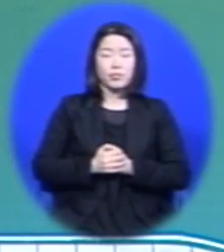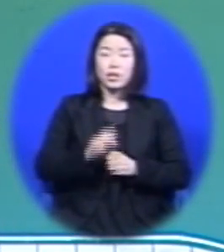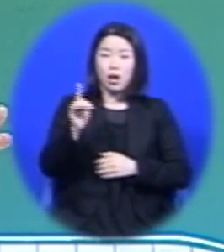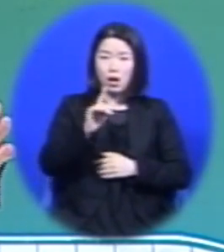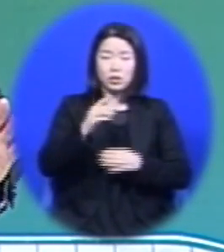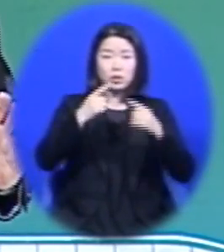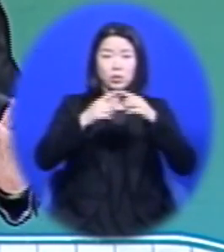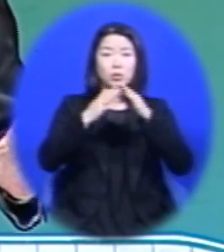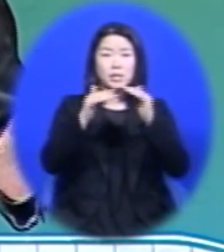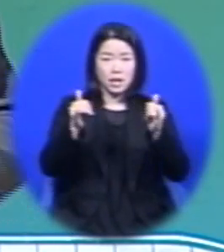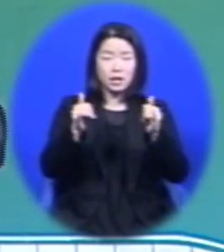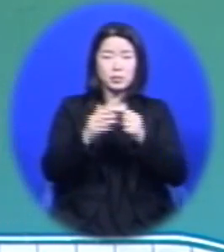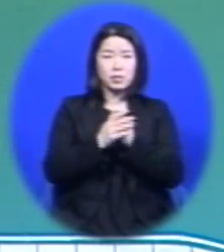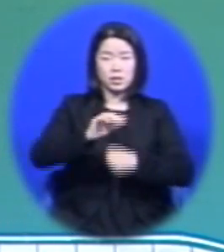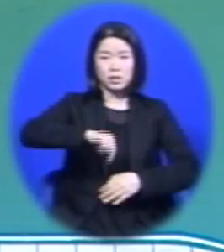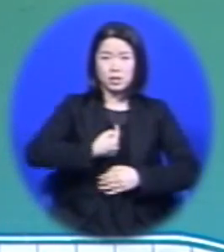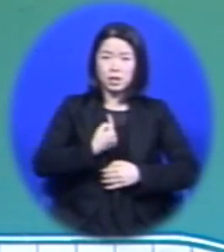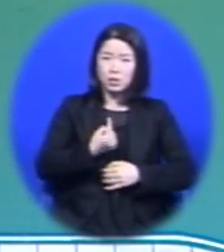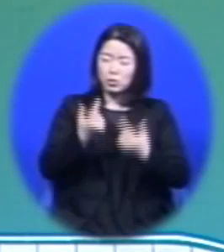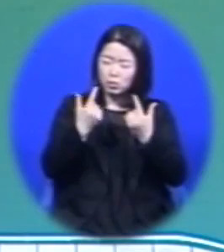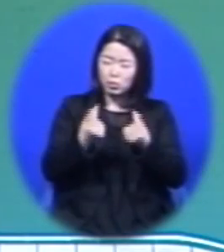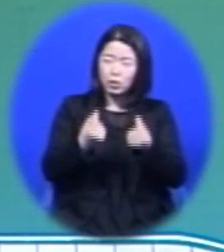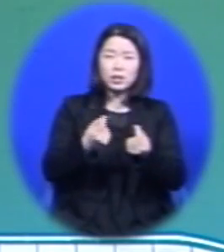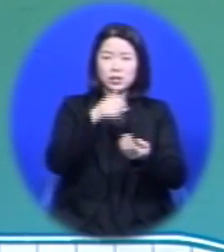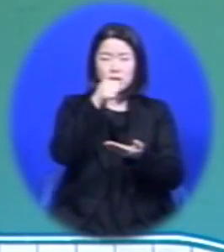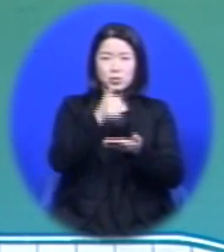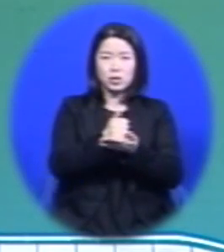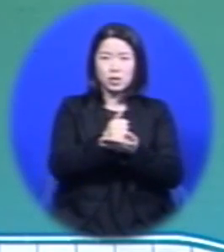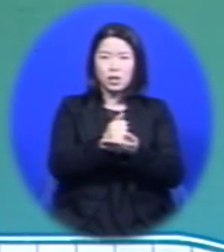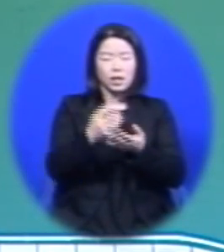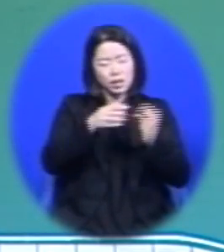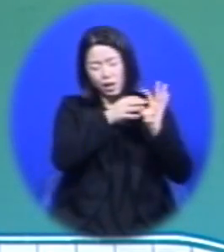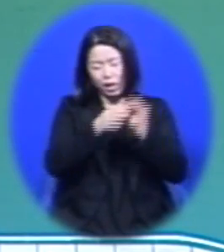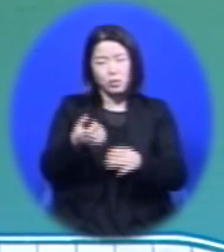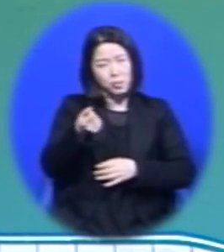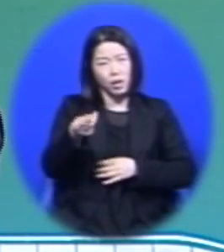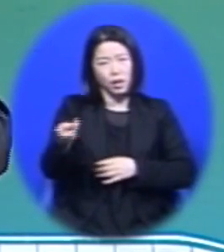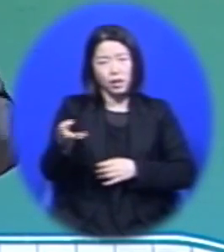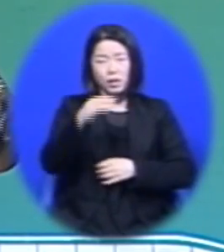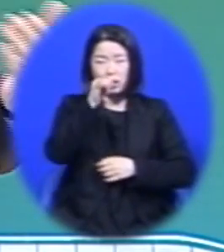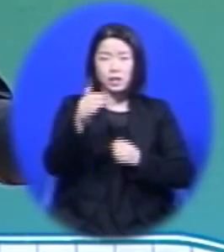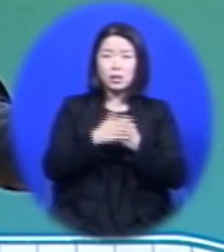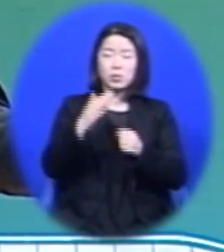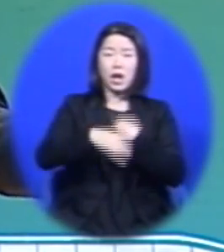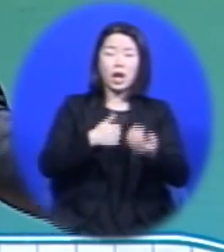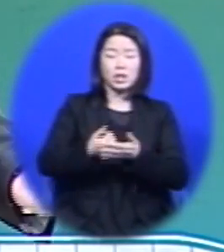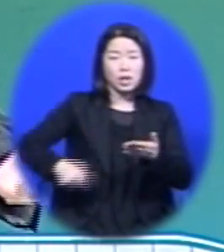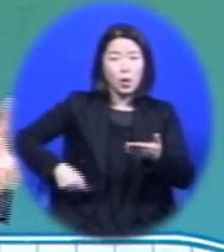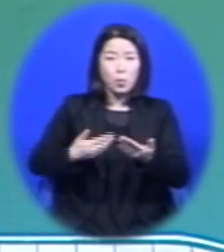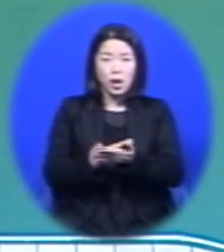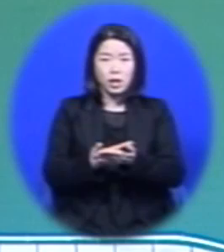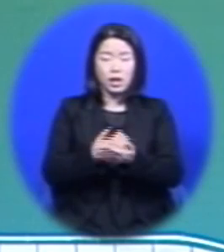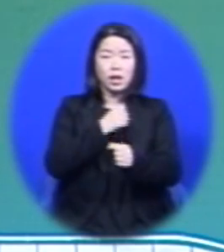어떤 교우는 자기는 하도 똑같은 죄를 여러 번 짓고 살기 때문에 하나님께 회개할